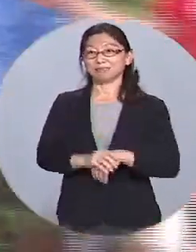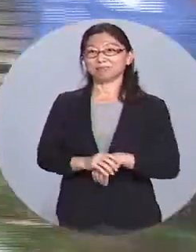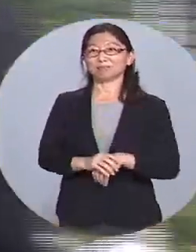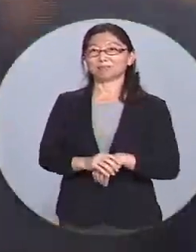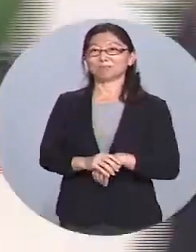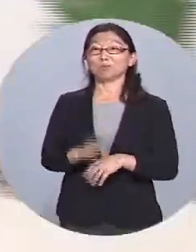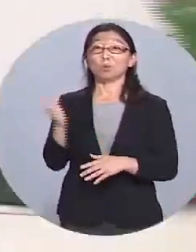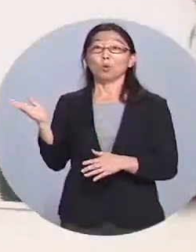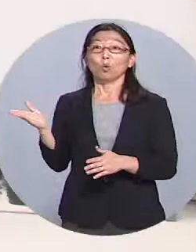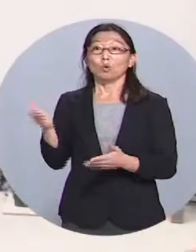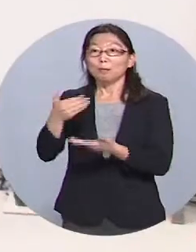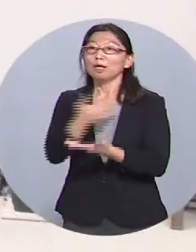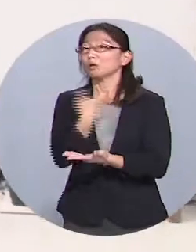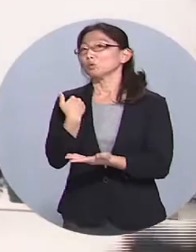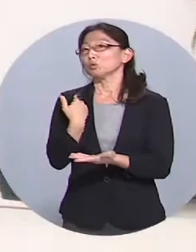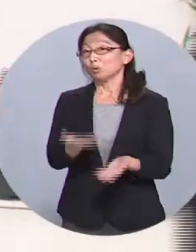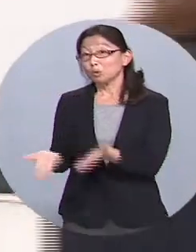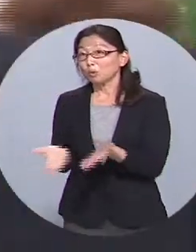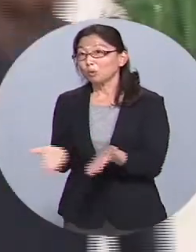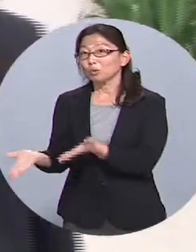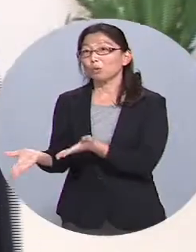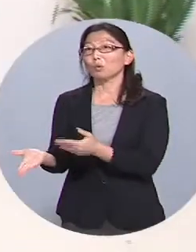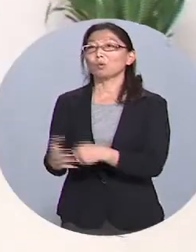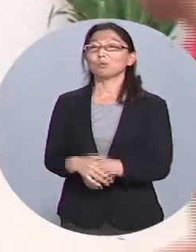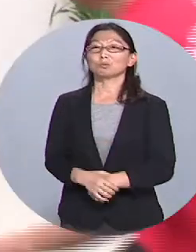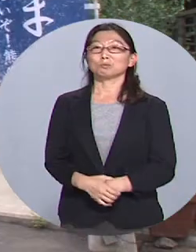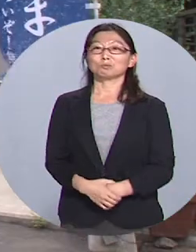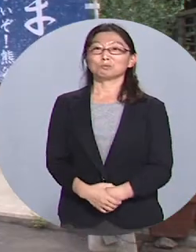ておりますので、どうぞ。 あ、いいですか、 はい、 ありがとうございます、